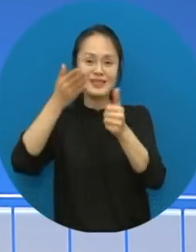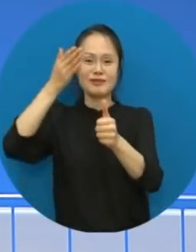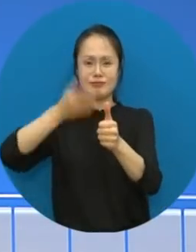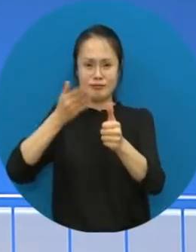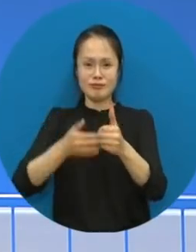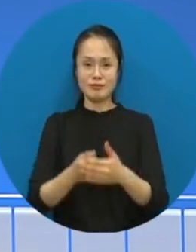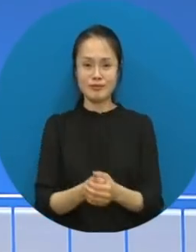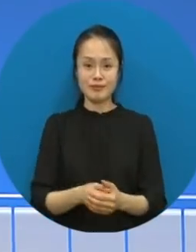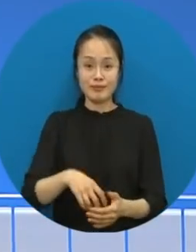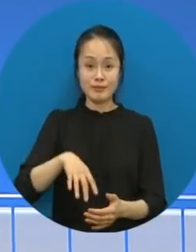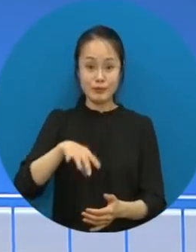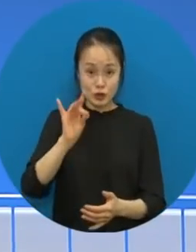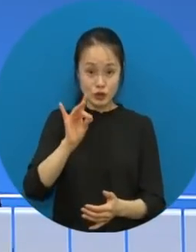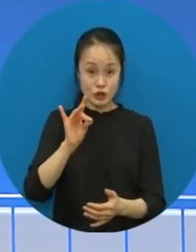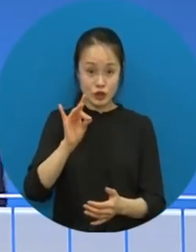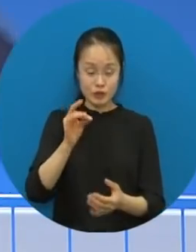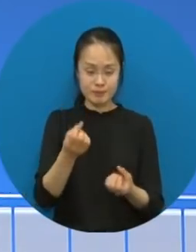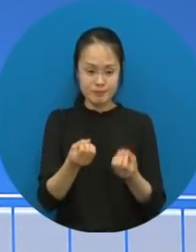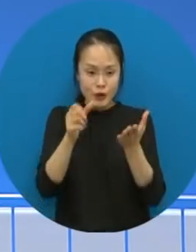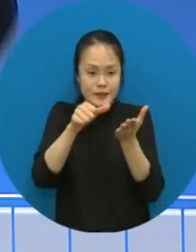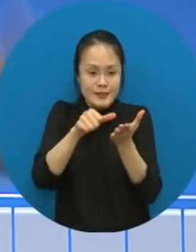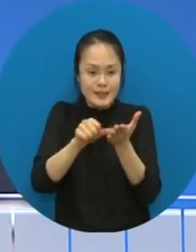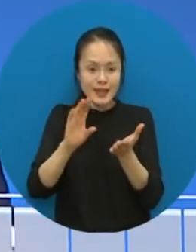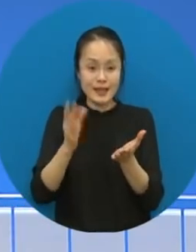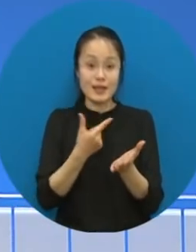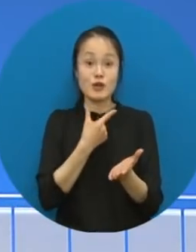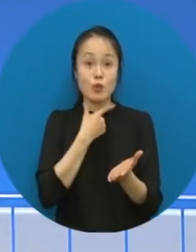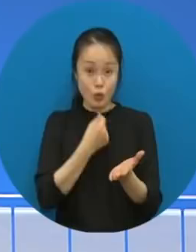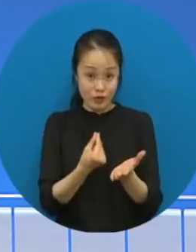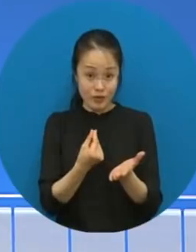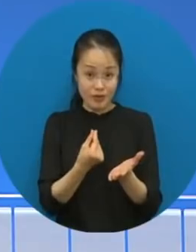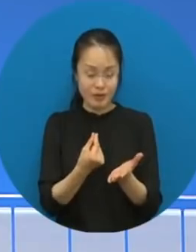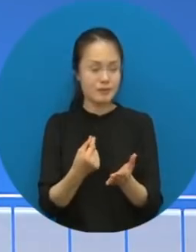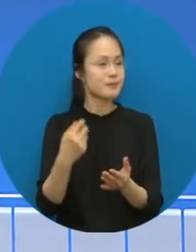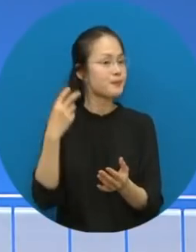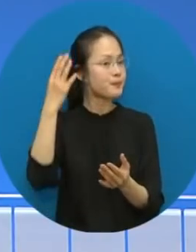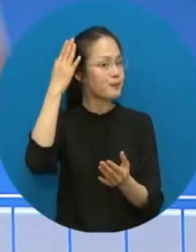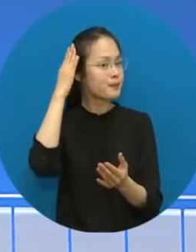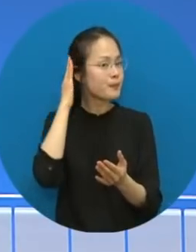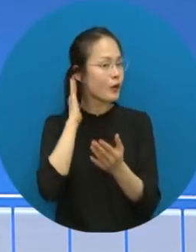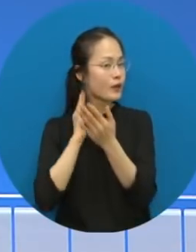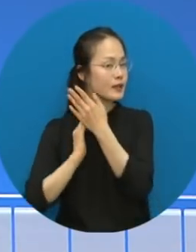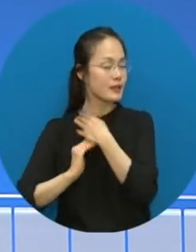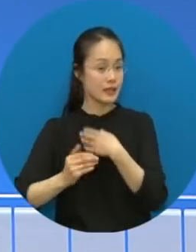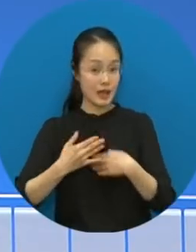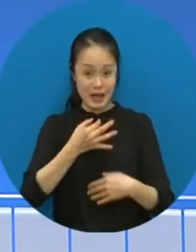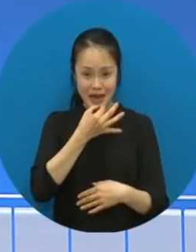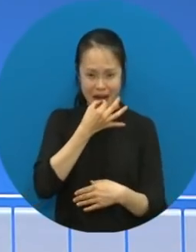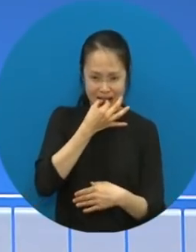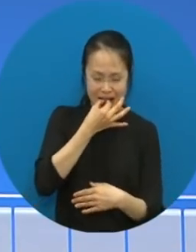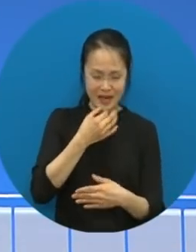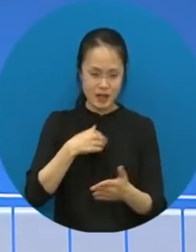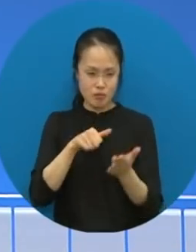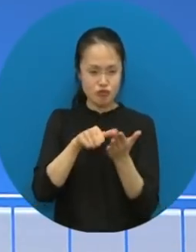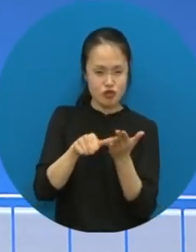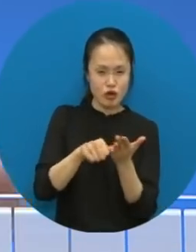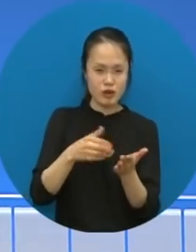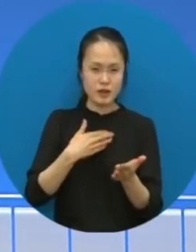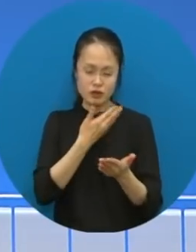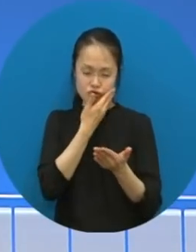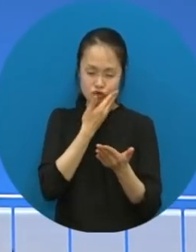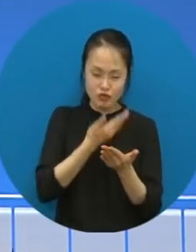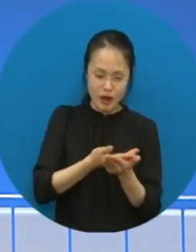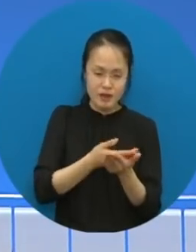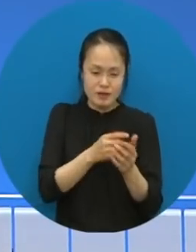머리를 잘라야만 합니다. 내 뜻대로 하지 마시고 아버지 뜻대로 하시옵소서. 아멘입니까? 껍질을 벗겨야만 합니다. 하나님 앞에 아플 정도로